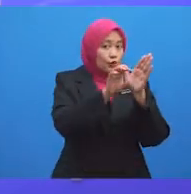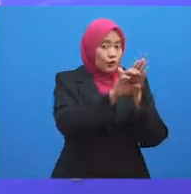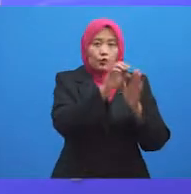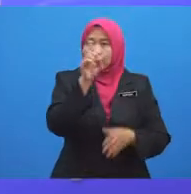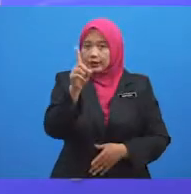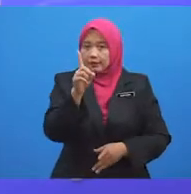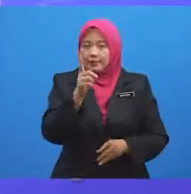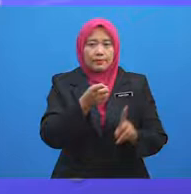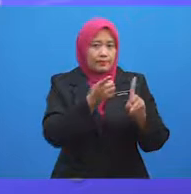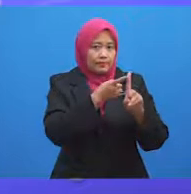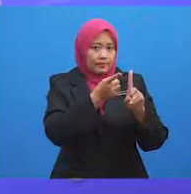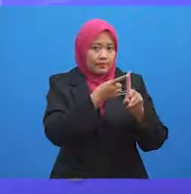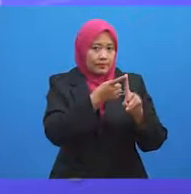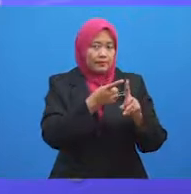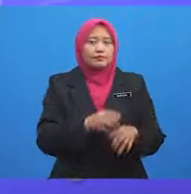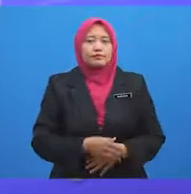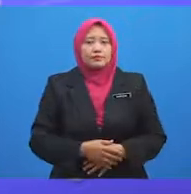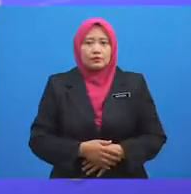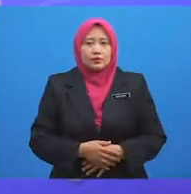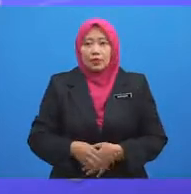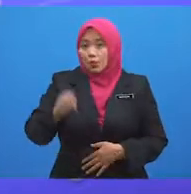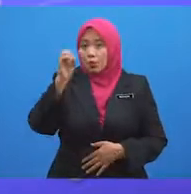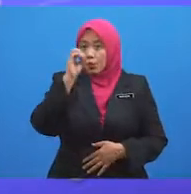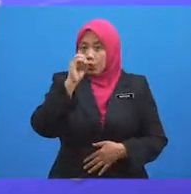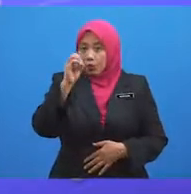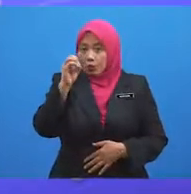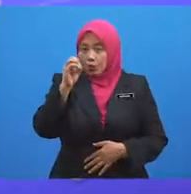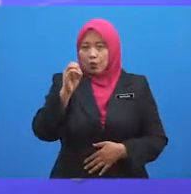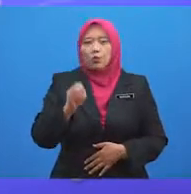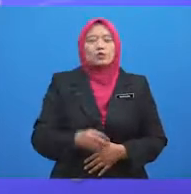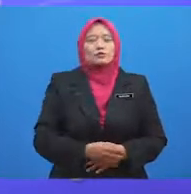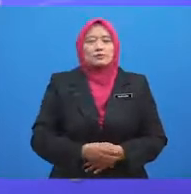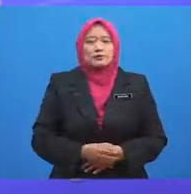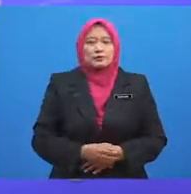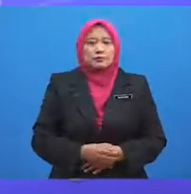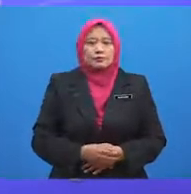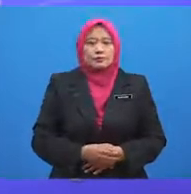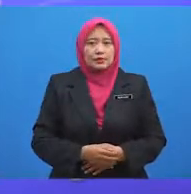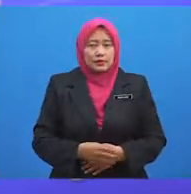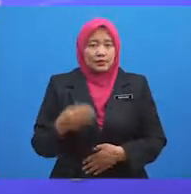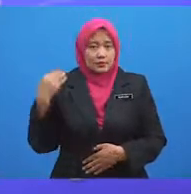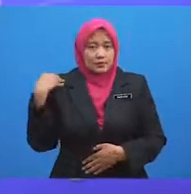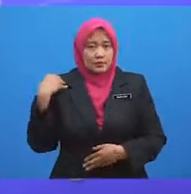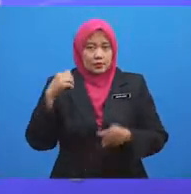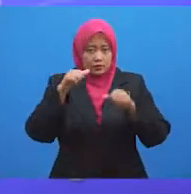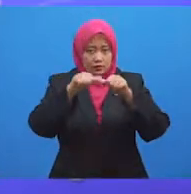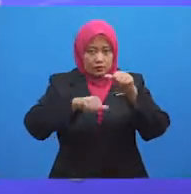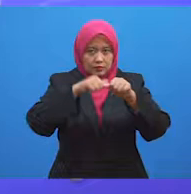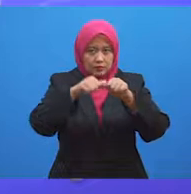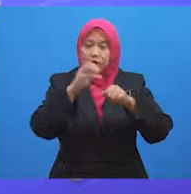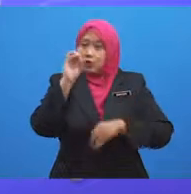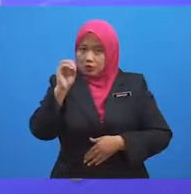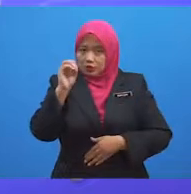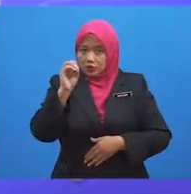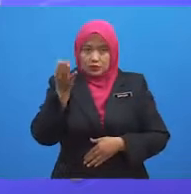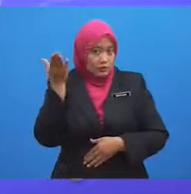oksigen. Murid-murid telah belajar tentang atom oksigen di pembelajaran